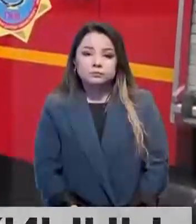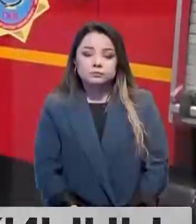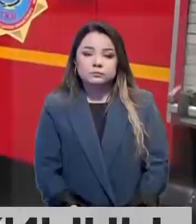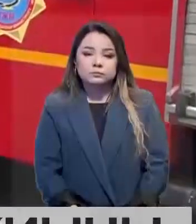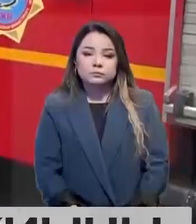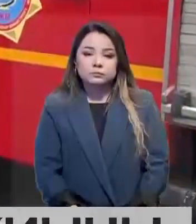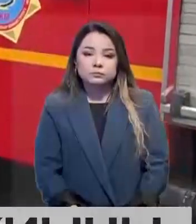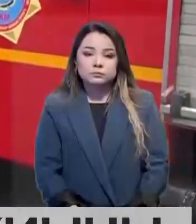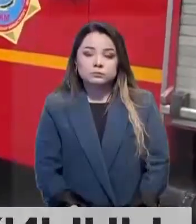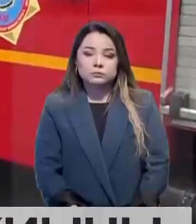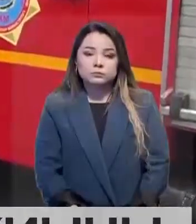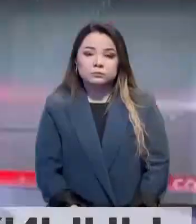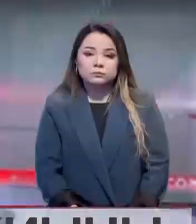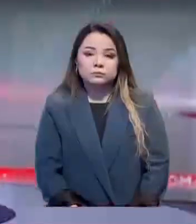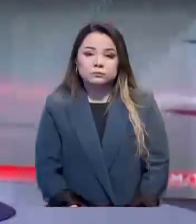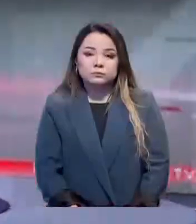облысы.